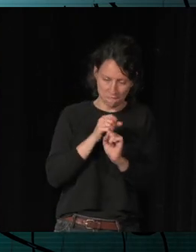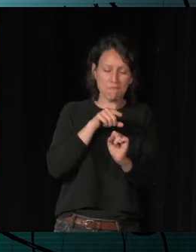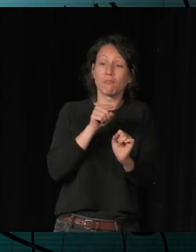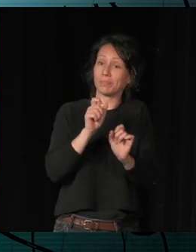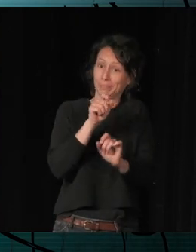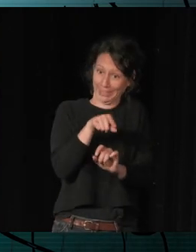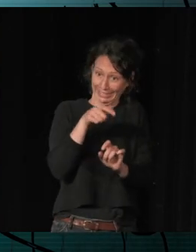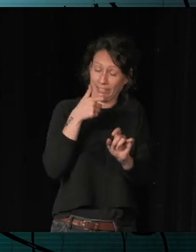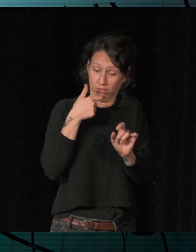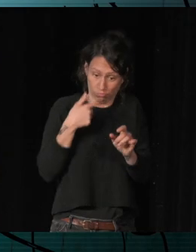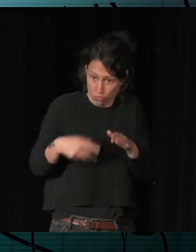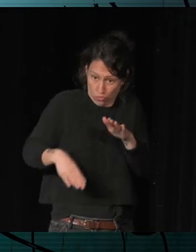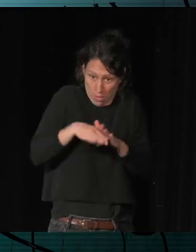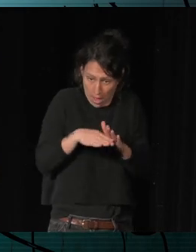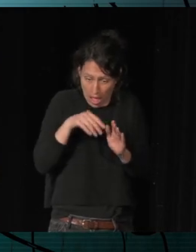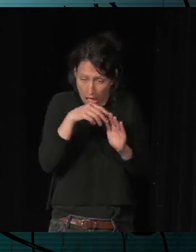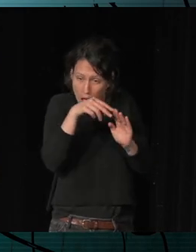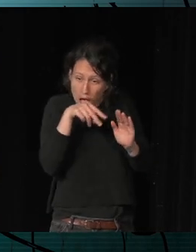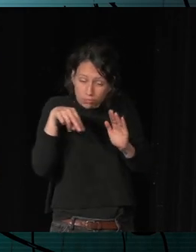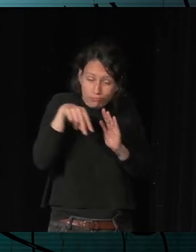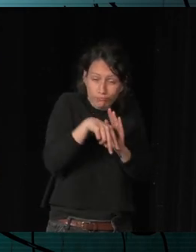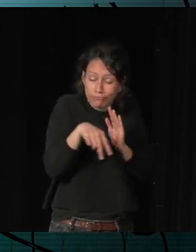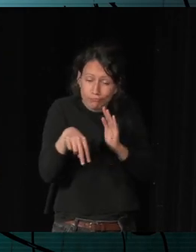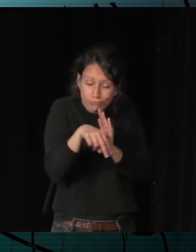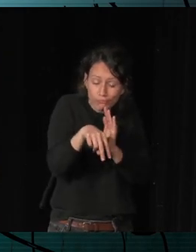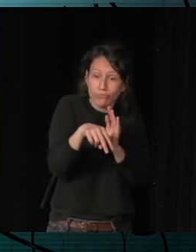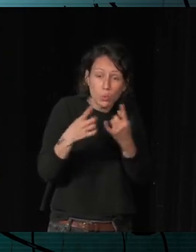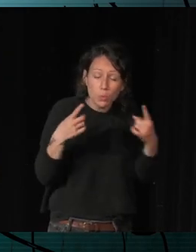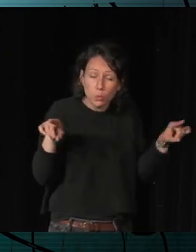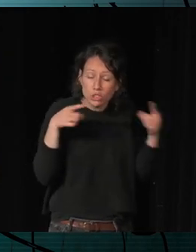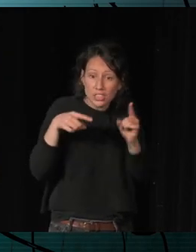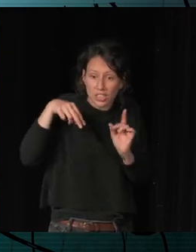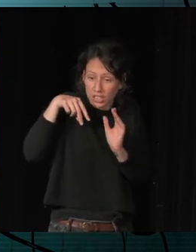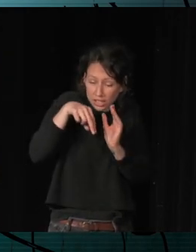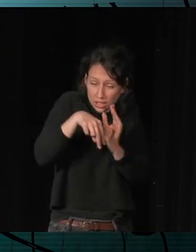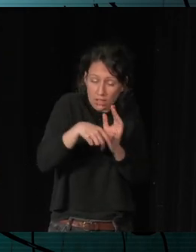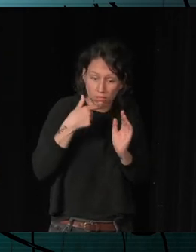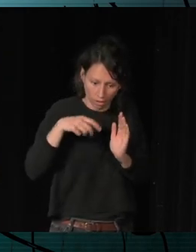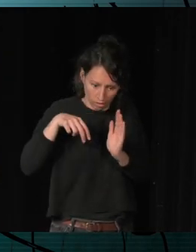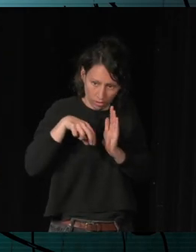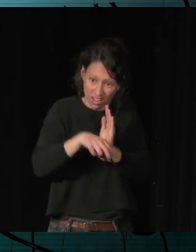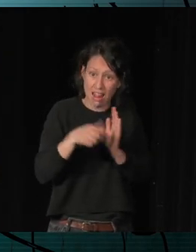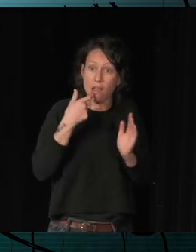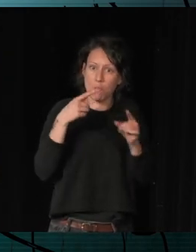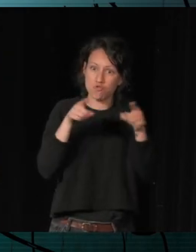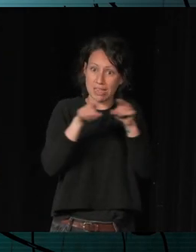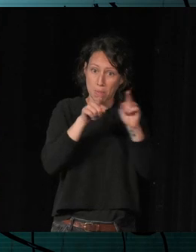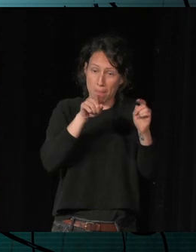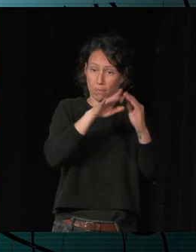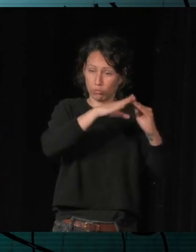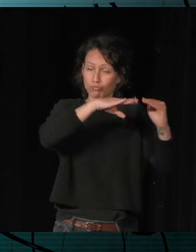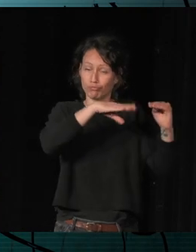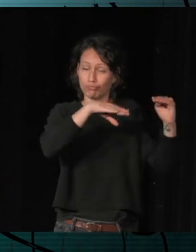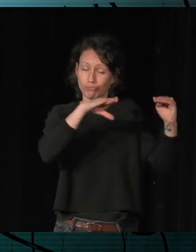début et il y avait une musique qui attendait et quand on arrivait dans la descente la musique descendait en même temps